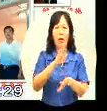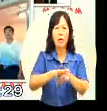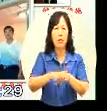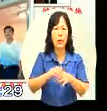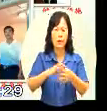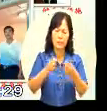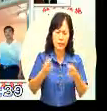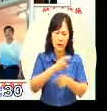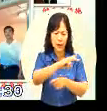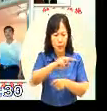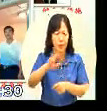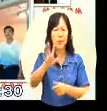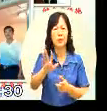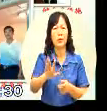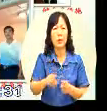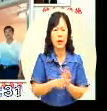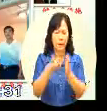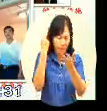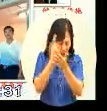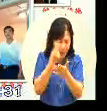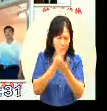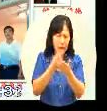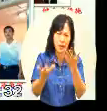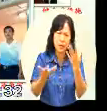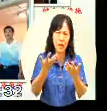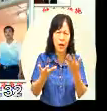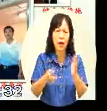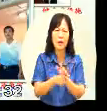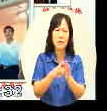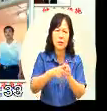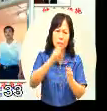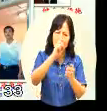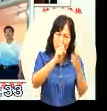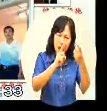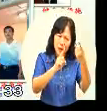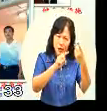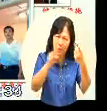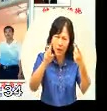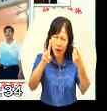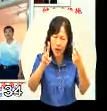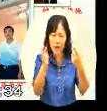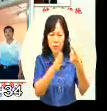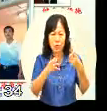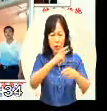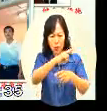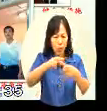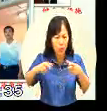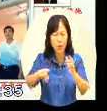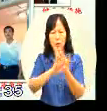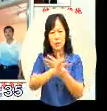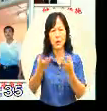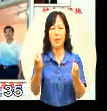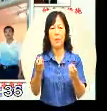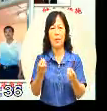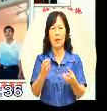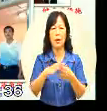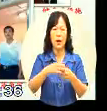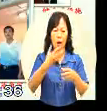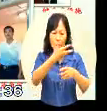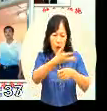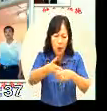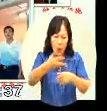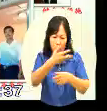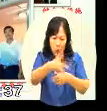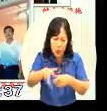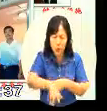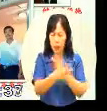游泳池，每天呢大概就是一两个人在游泳，没有几个人在游泳啊，但是呢水全部都放